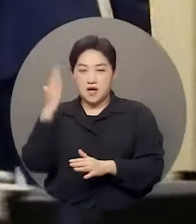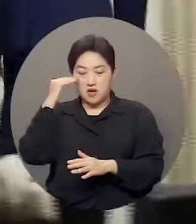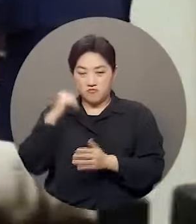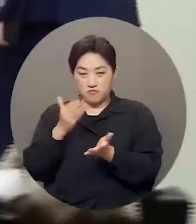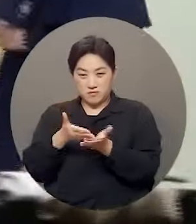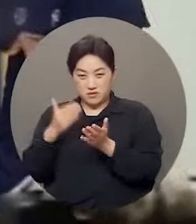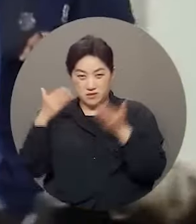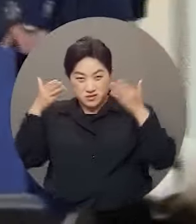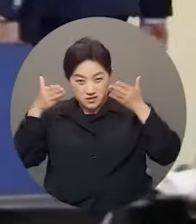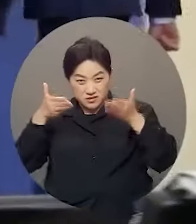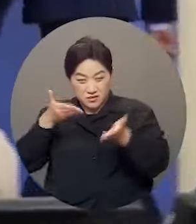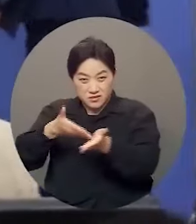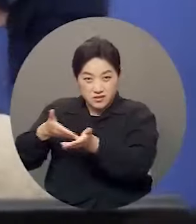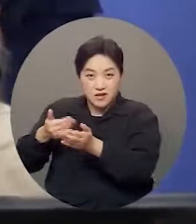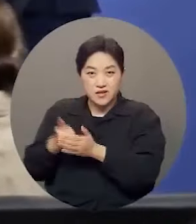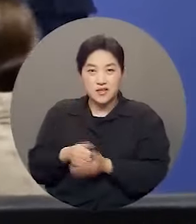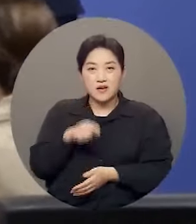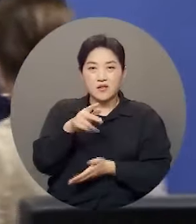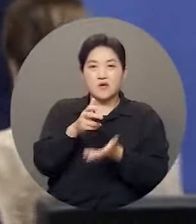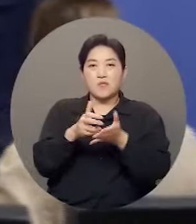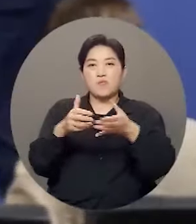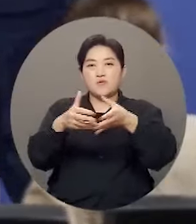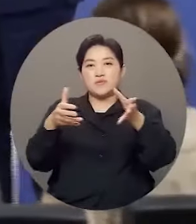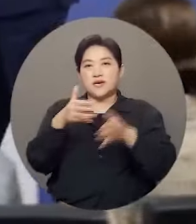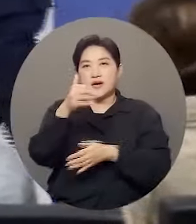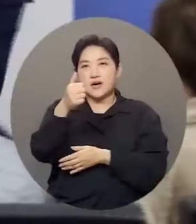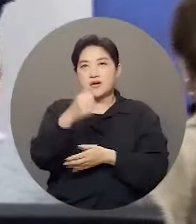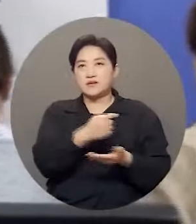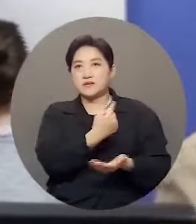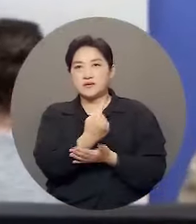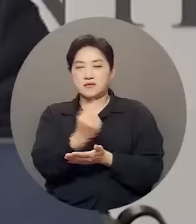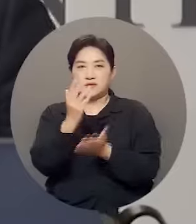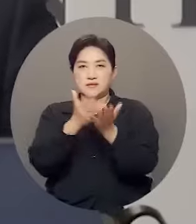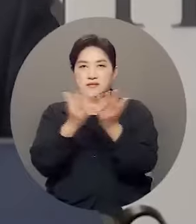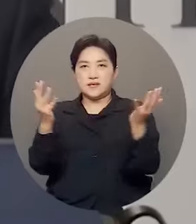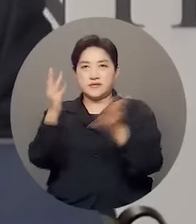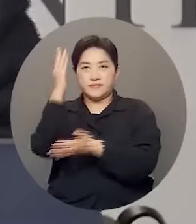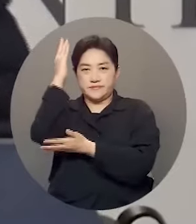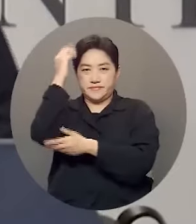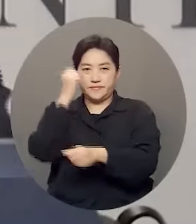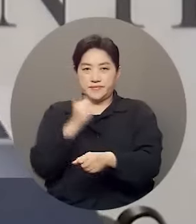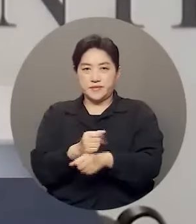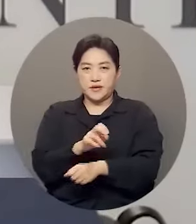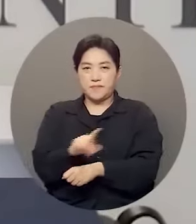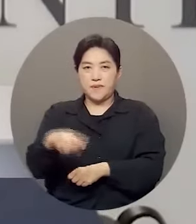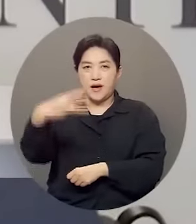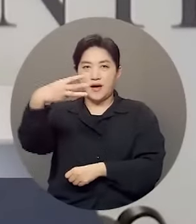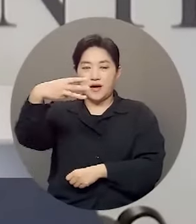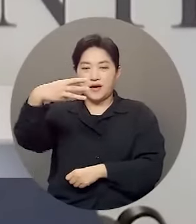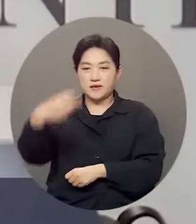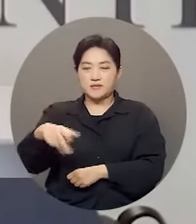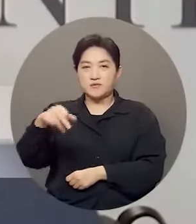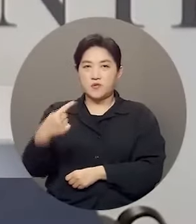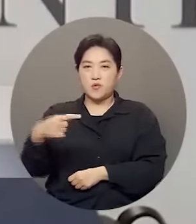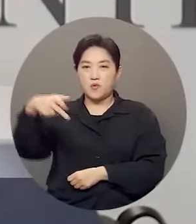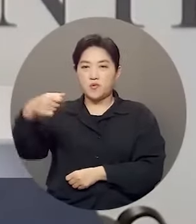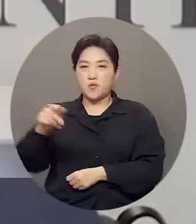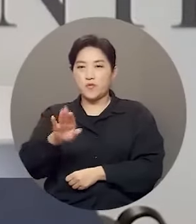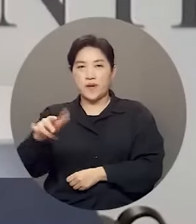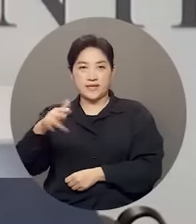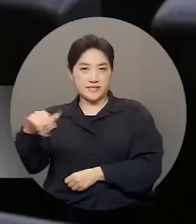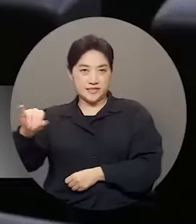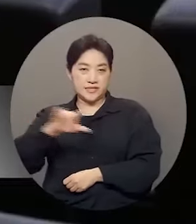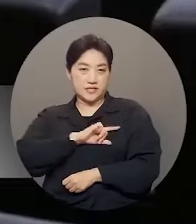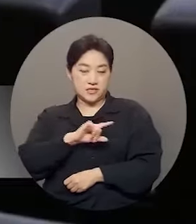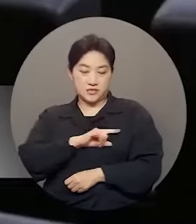집중되자 몬테네그로의 법무장관이 나서 기자회견을 열었습니다. 마르코 코바치 법무장관은 먼저 권